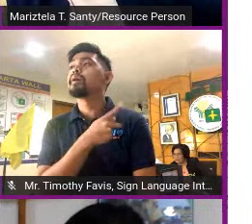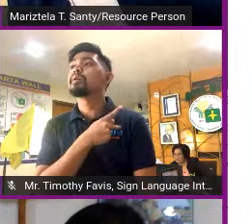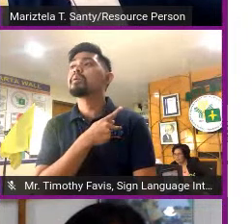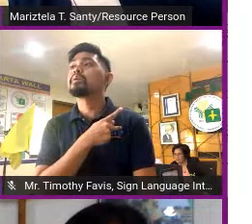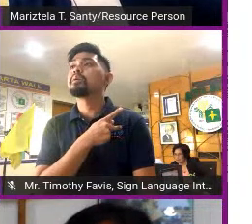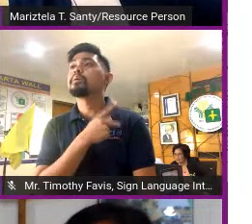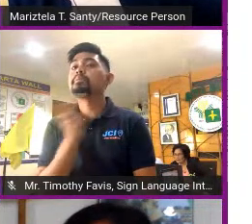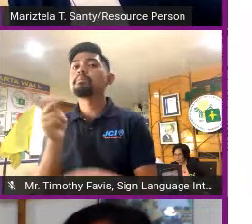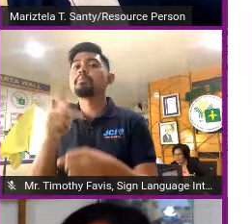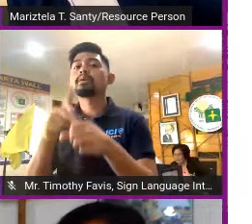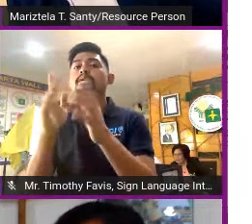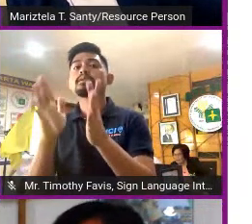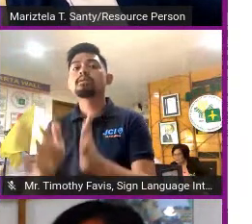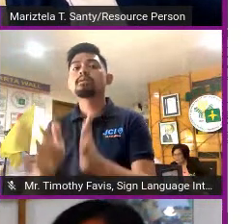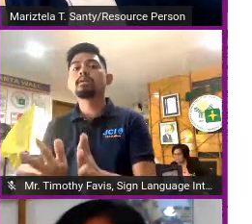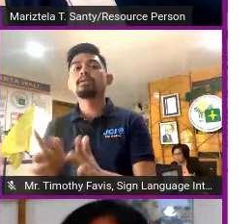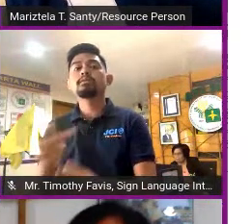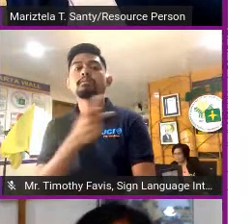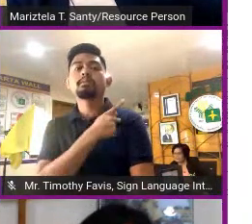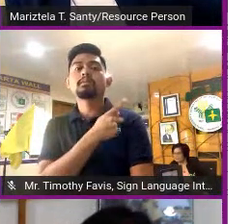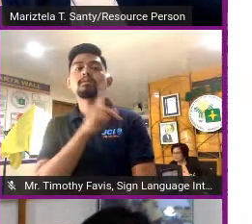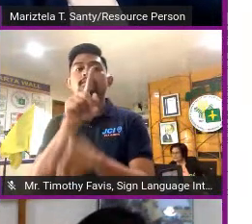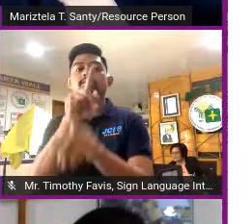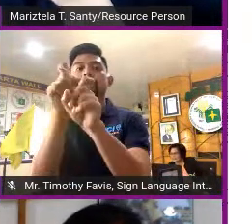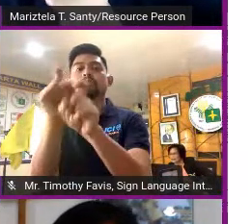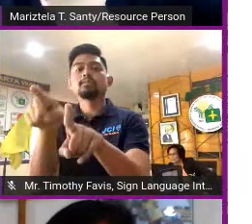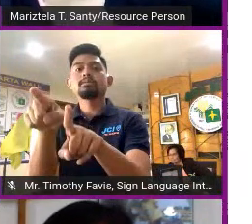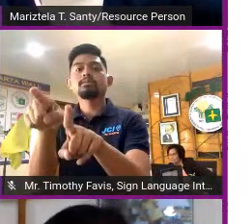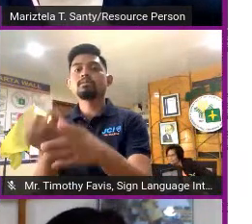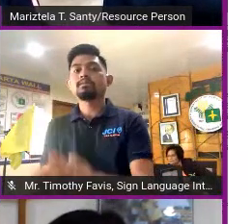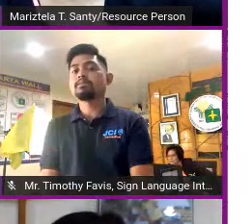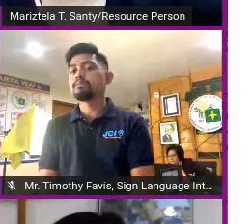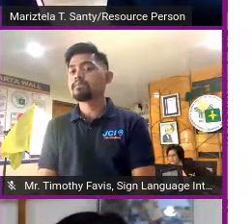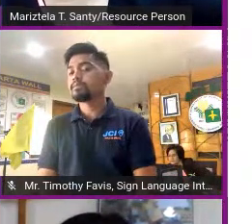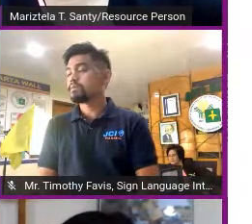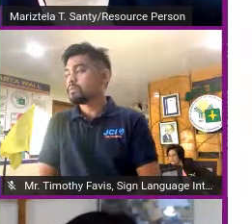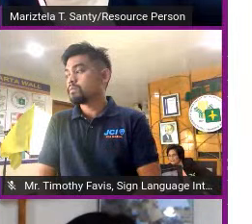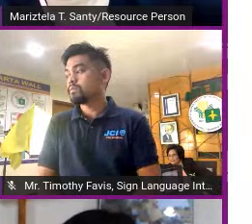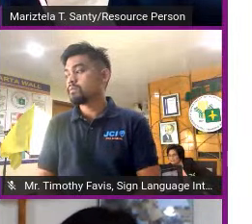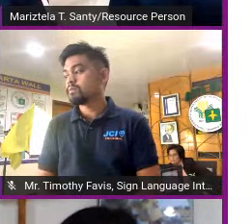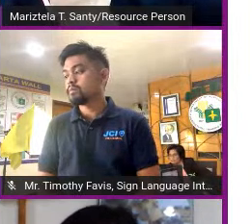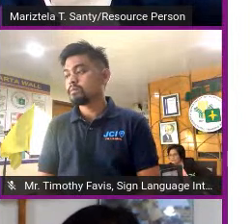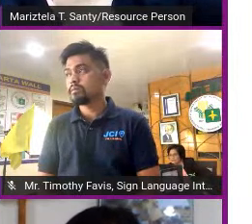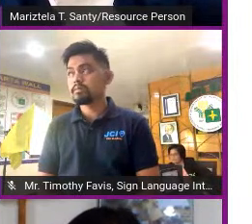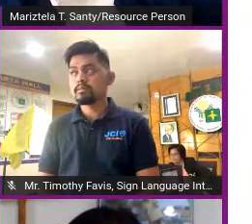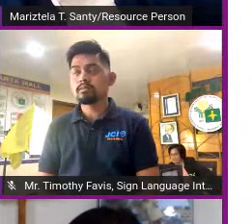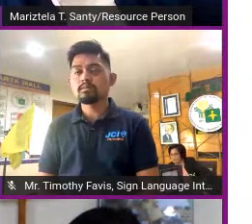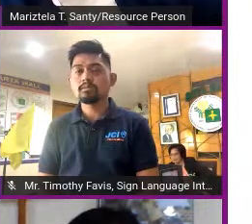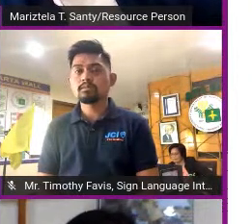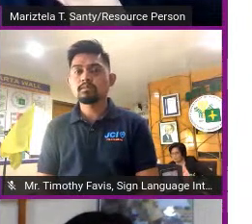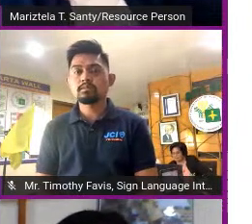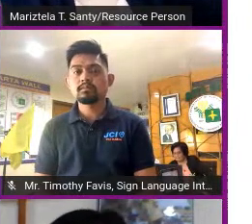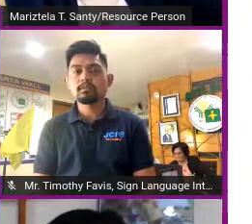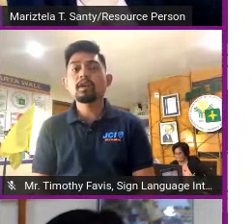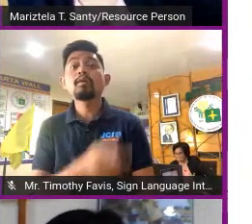baba. Yung link sa baba. Please answer in parentheses say link sa baba.